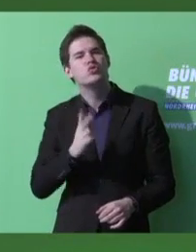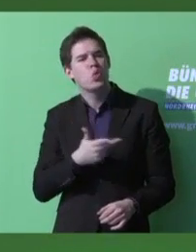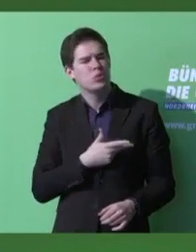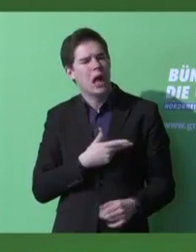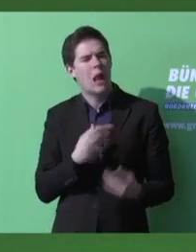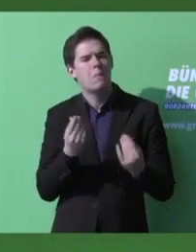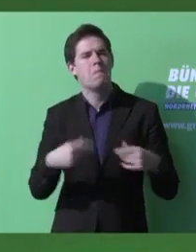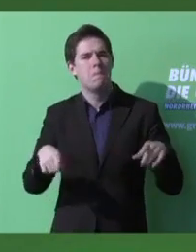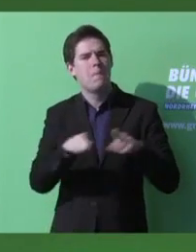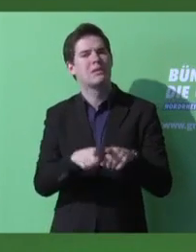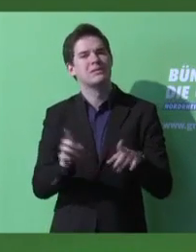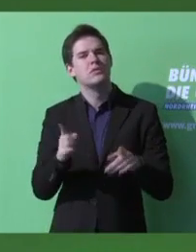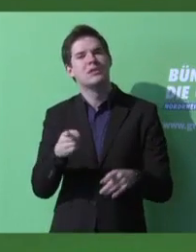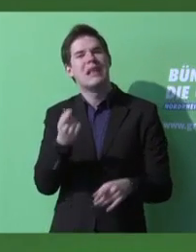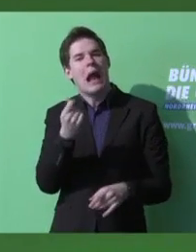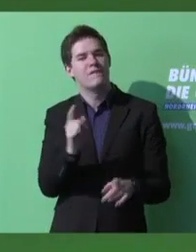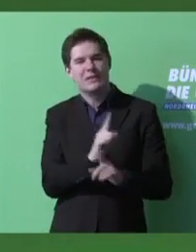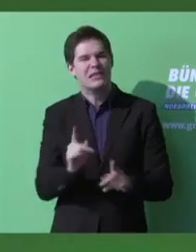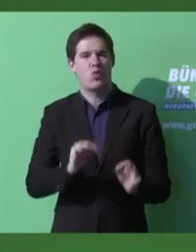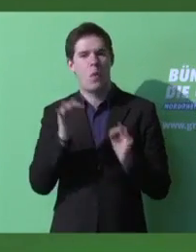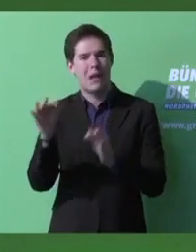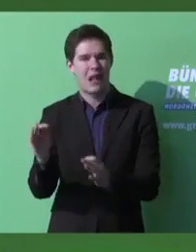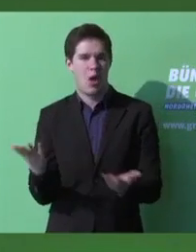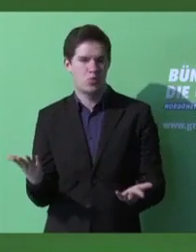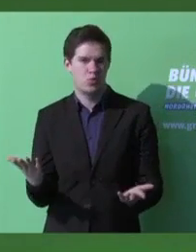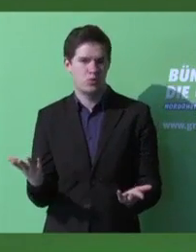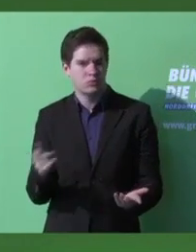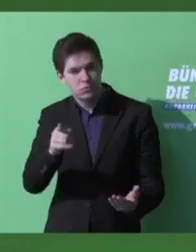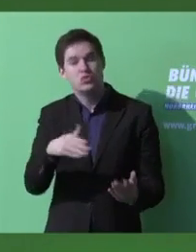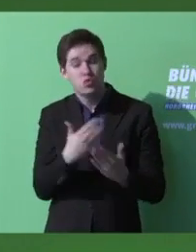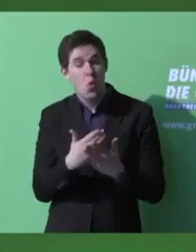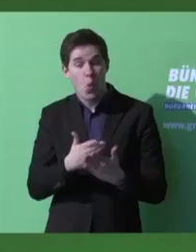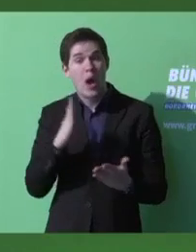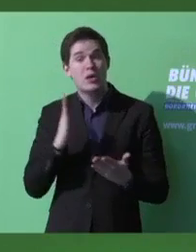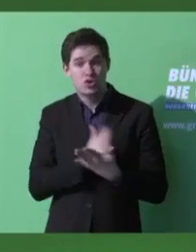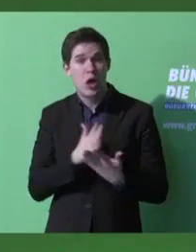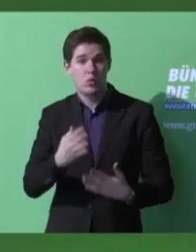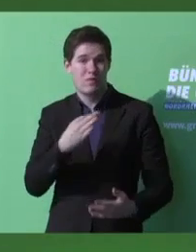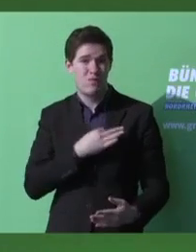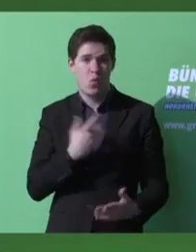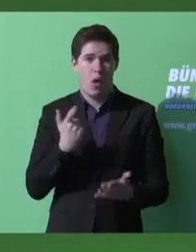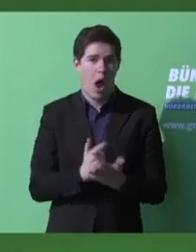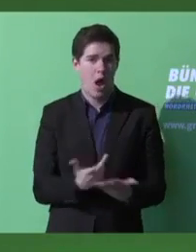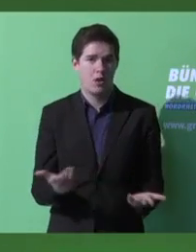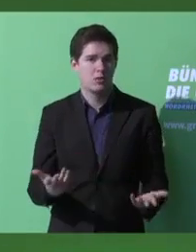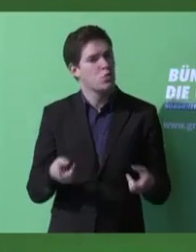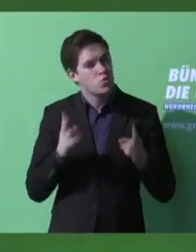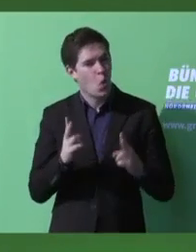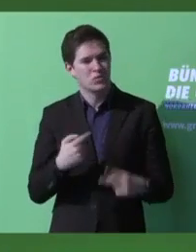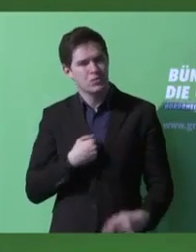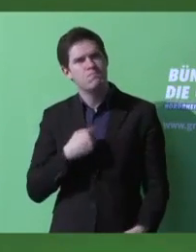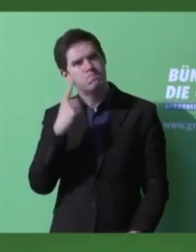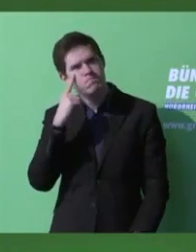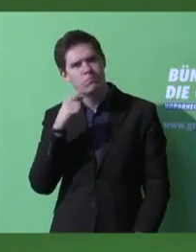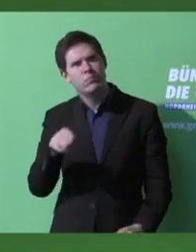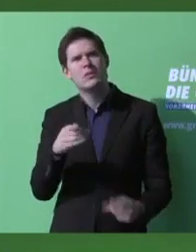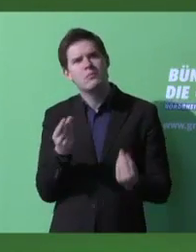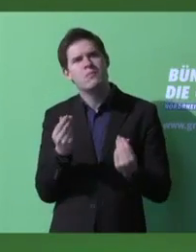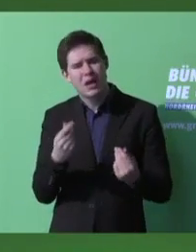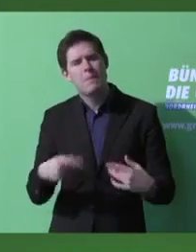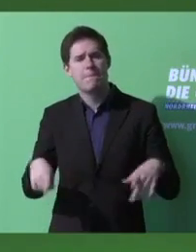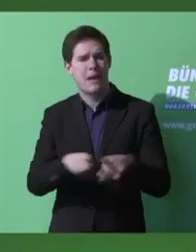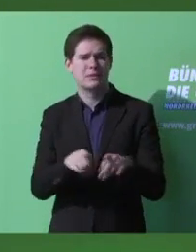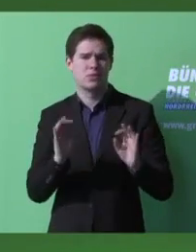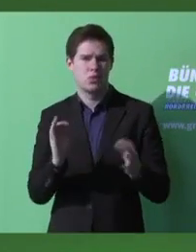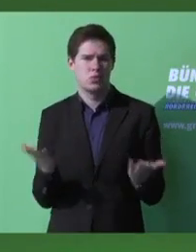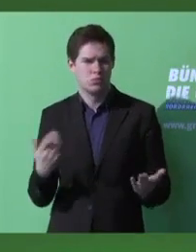der Nichtübertragung. Das war eine harte Entscheidung, aber wir haben sie als eine verantwortbare Entscheidung betrachtet.